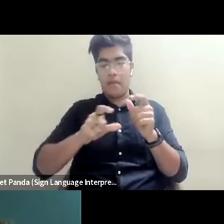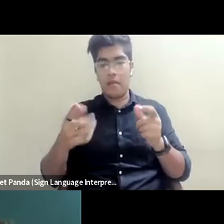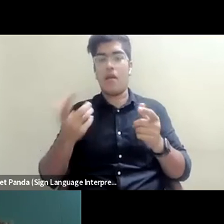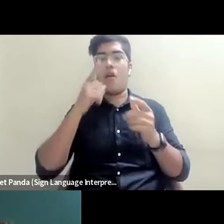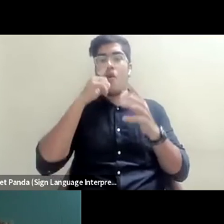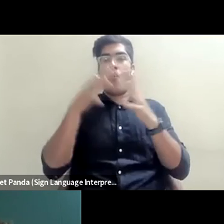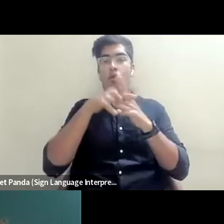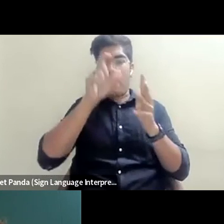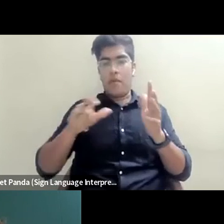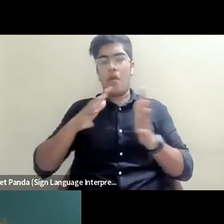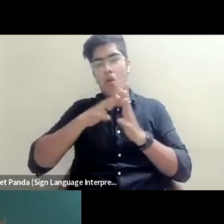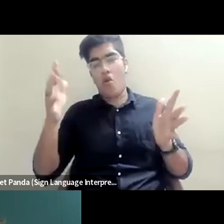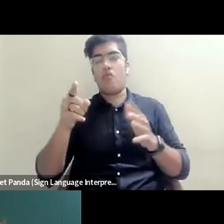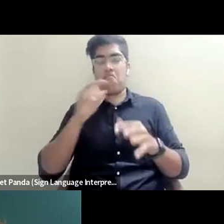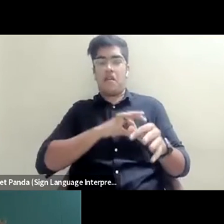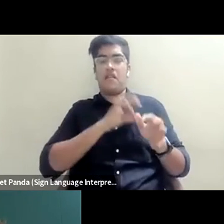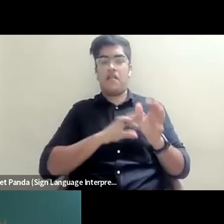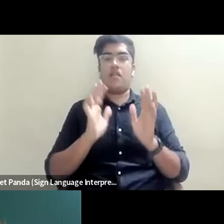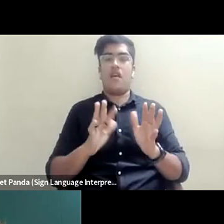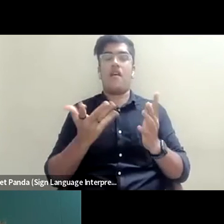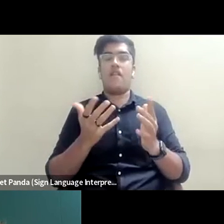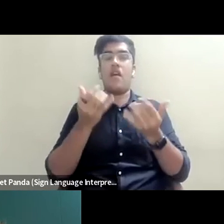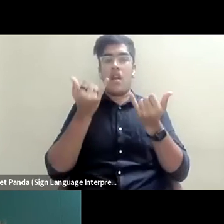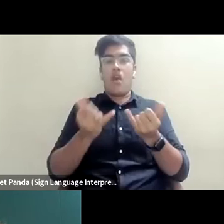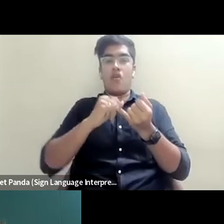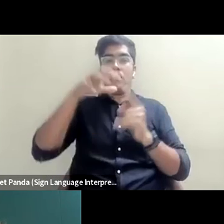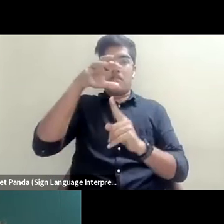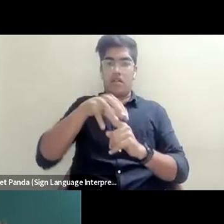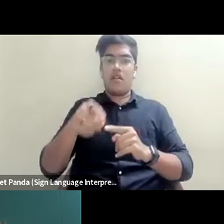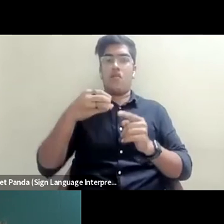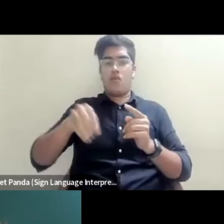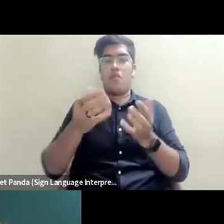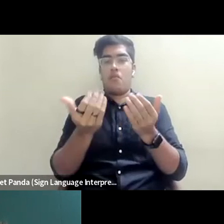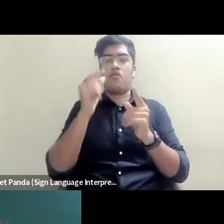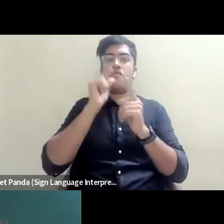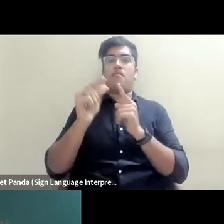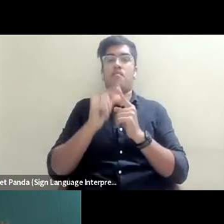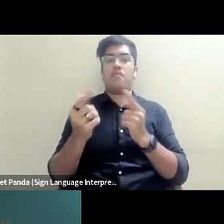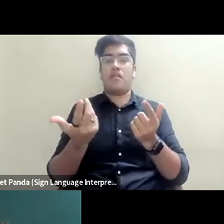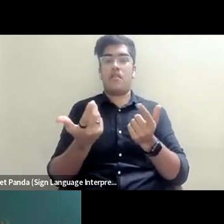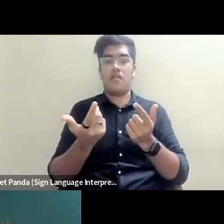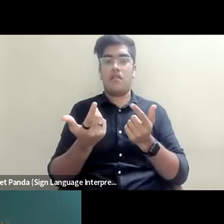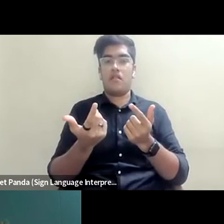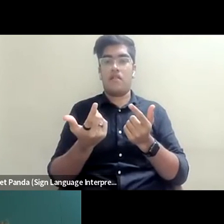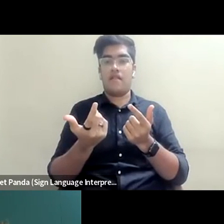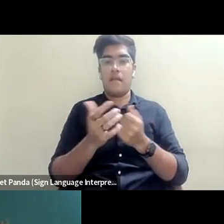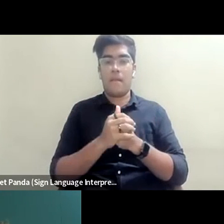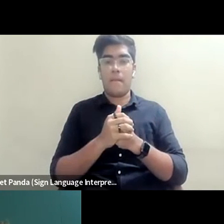प्राइवेट किया, ये स्टेट या भी प्राइवेट हो जाएगा ऐसा हमको लगता है, एक एजेंसी करके रह जाएगा।